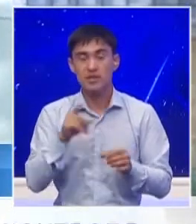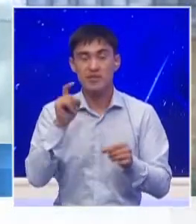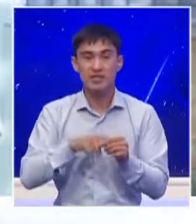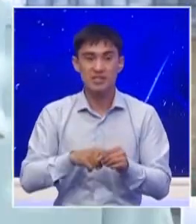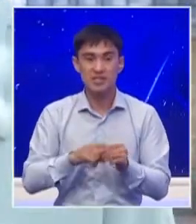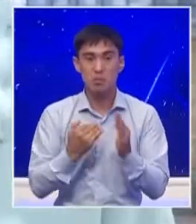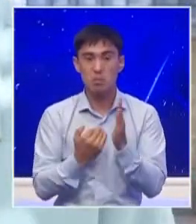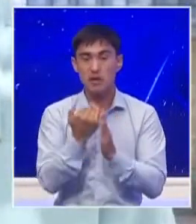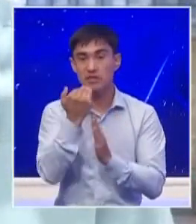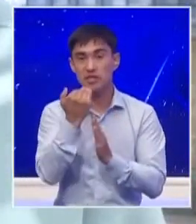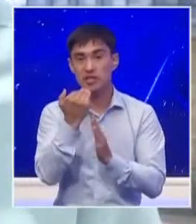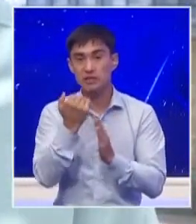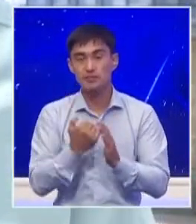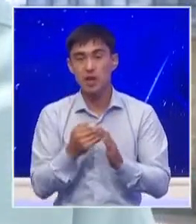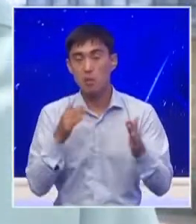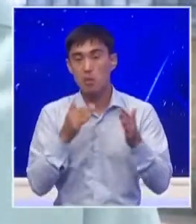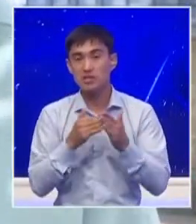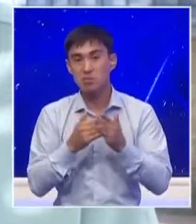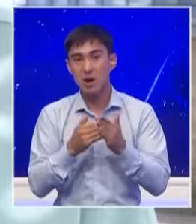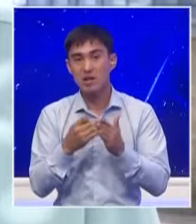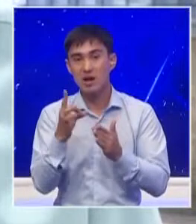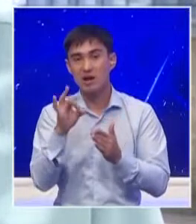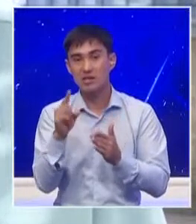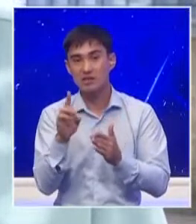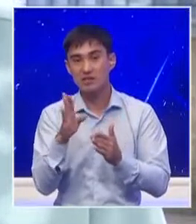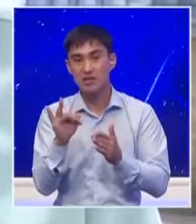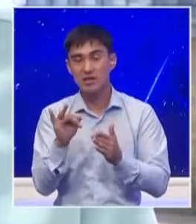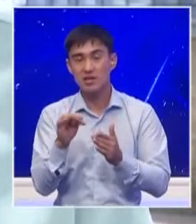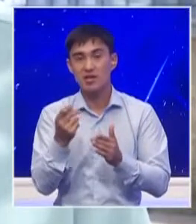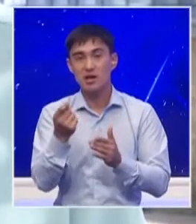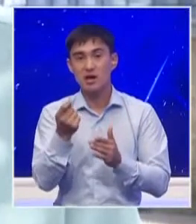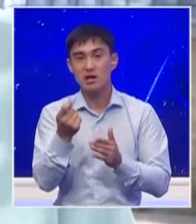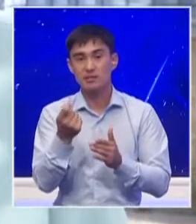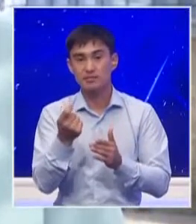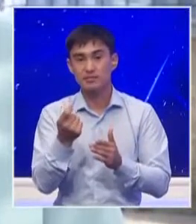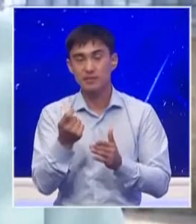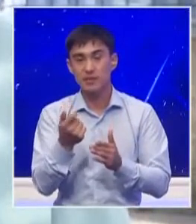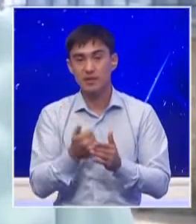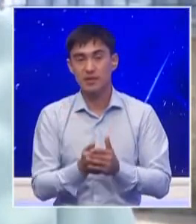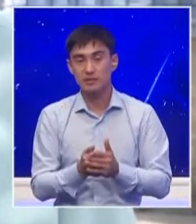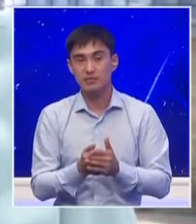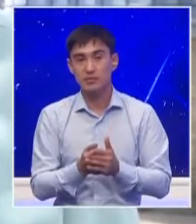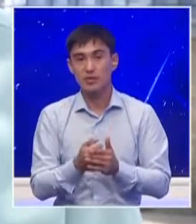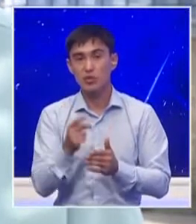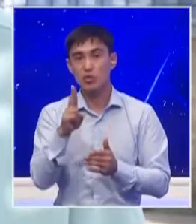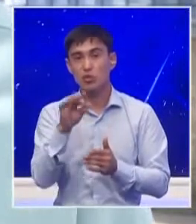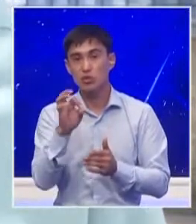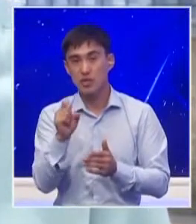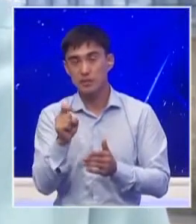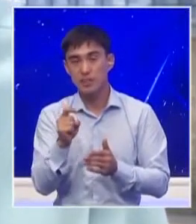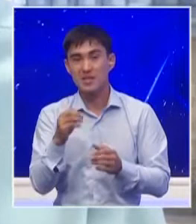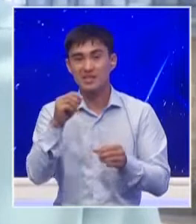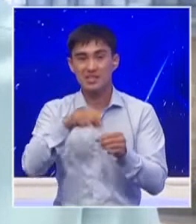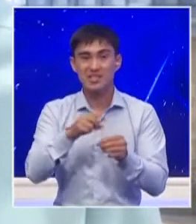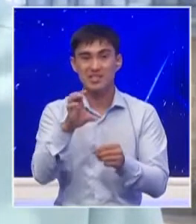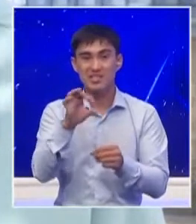превышение максимально разовой максимально разовой дозы содержание